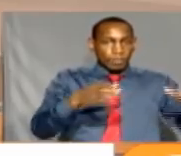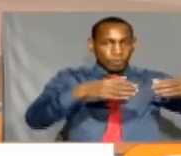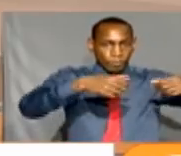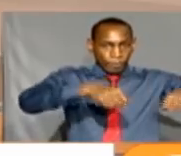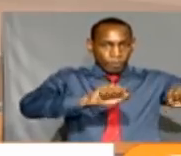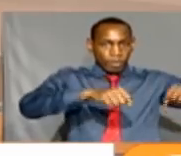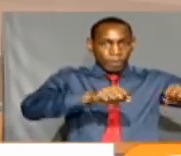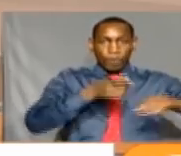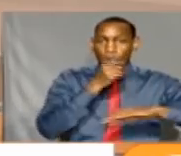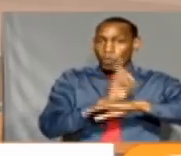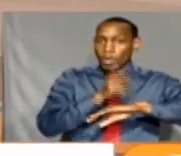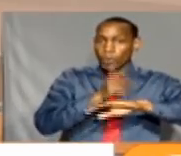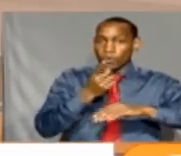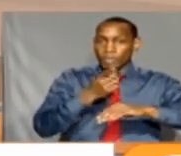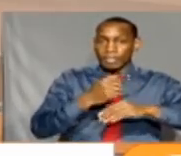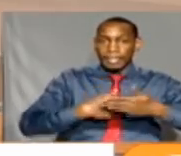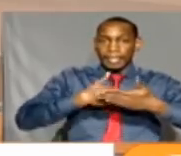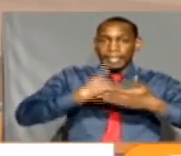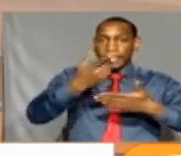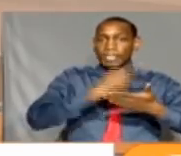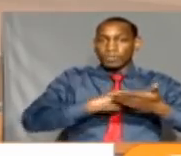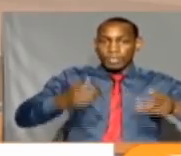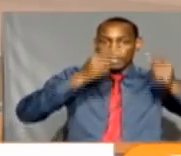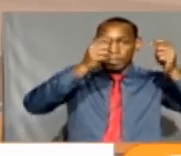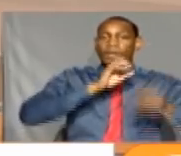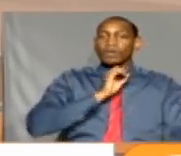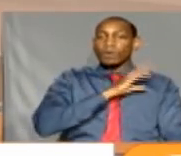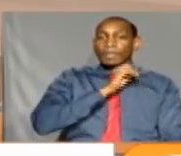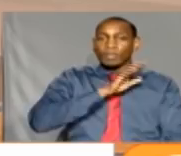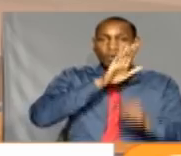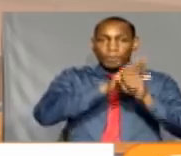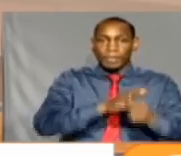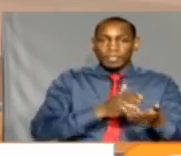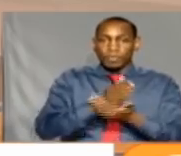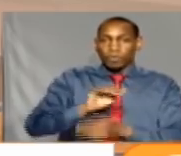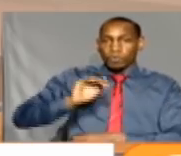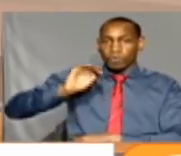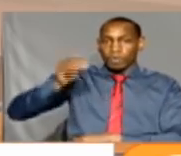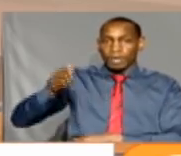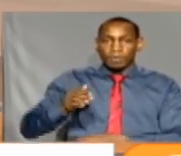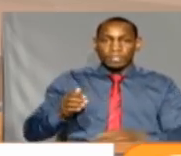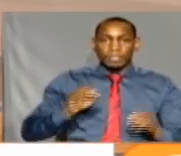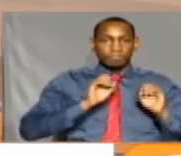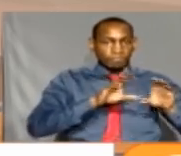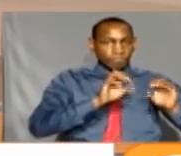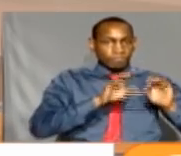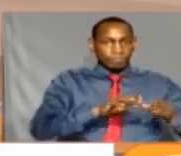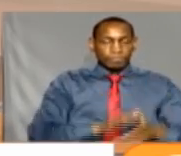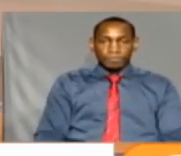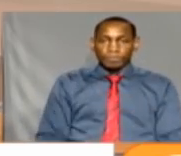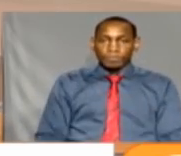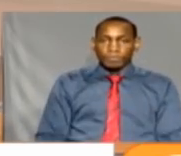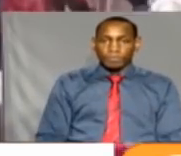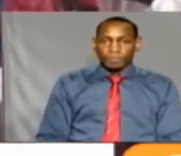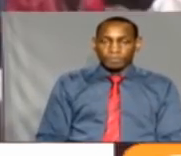boda yametishia kugoma wiki ijayo yakilalamikia kusumbuliwa na maafisa wa kaunti. Na Mandro Kero na mkusanyiko wa taarifa hizo.